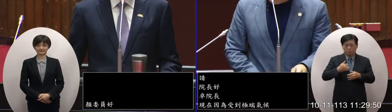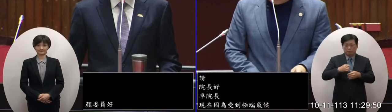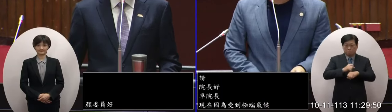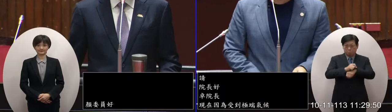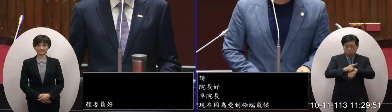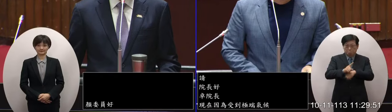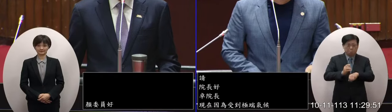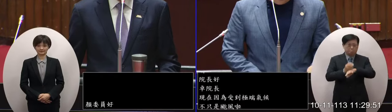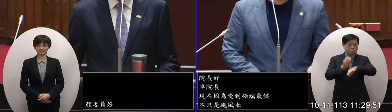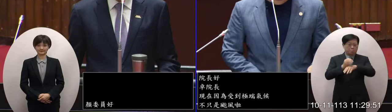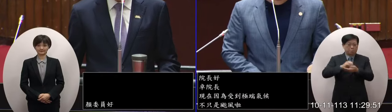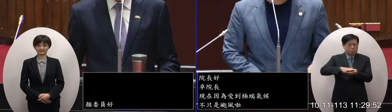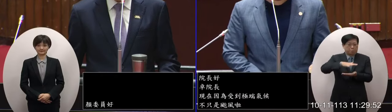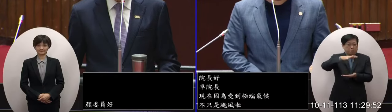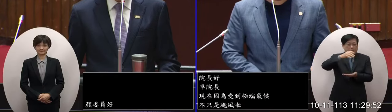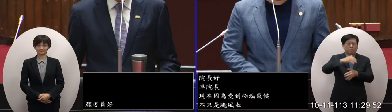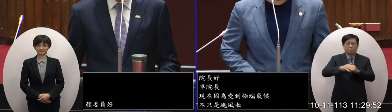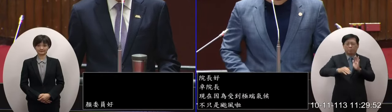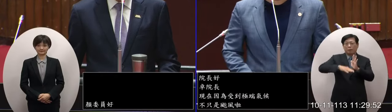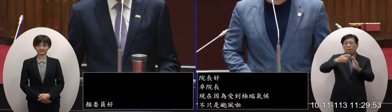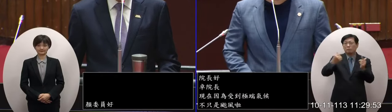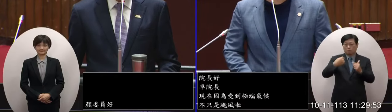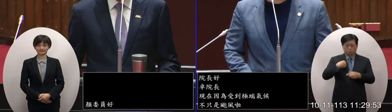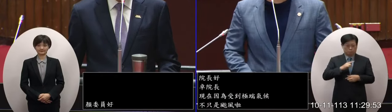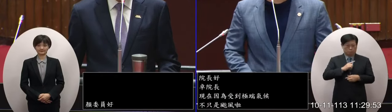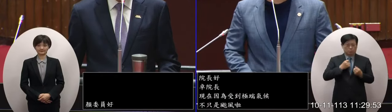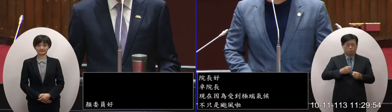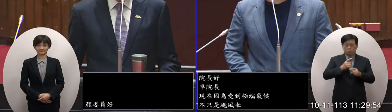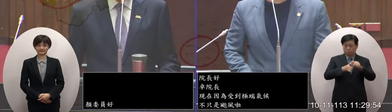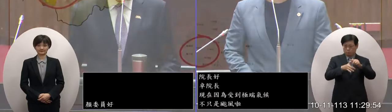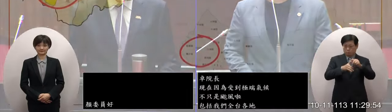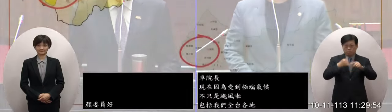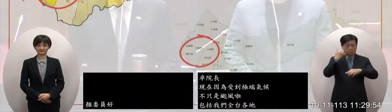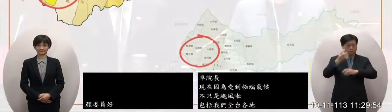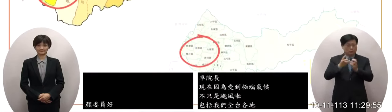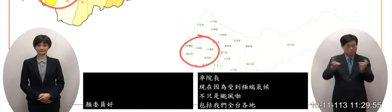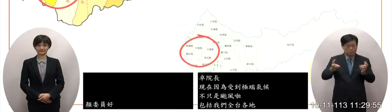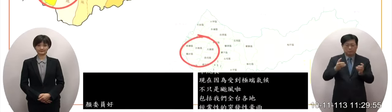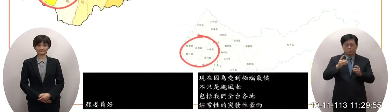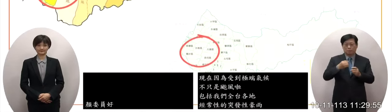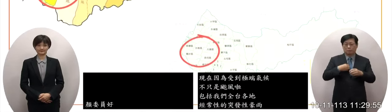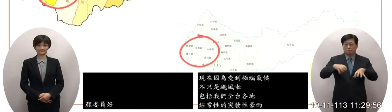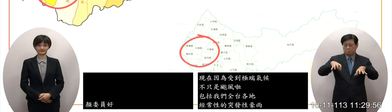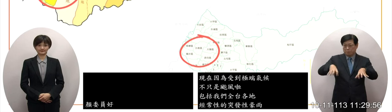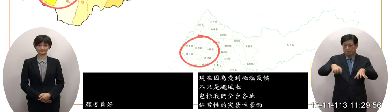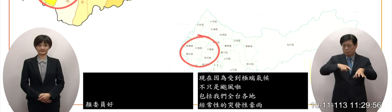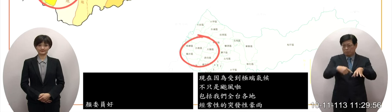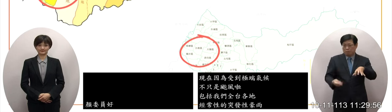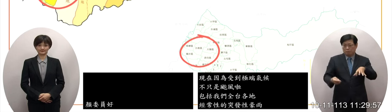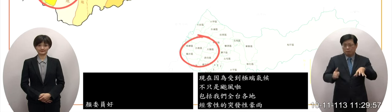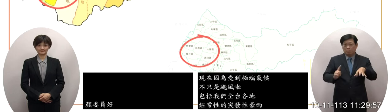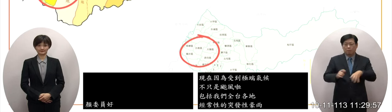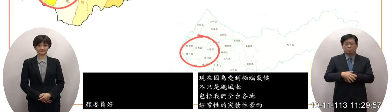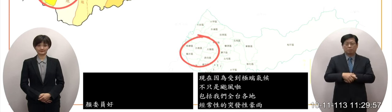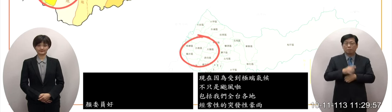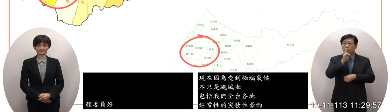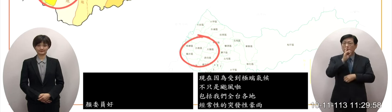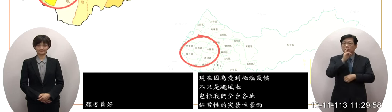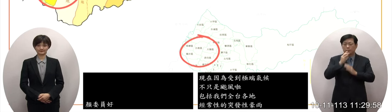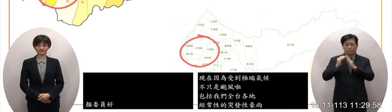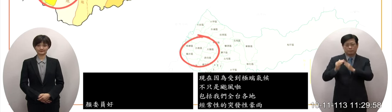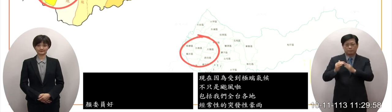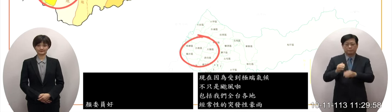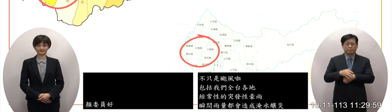水酿灾，尤其是本席的选区在台中的海线，那旁边紧邻的就是台中